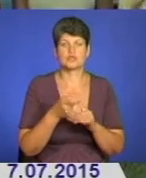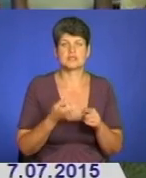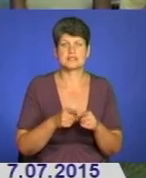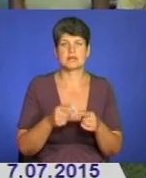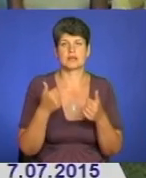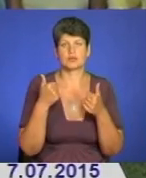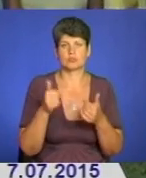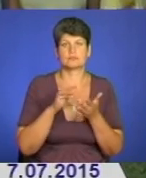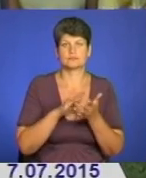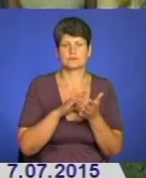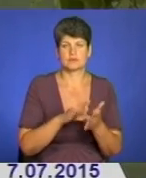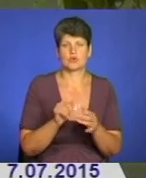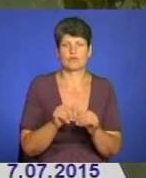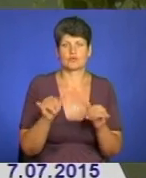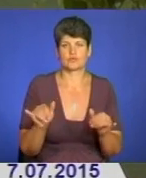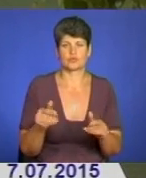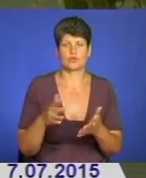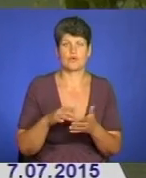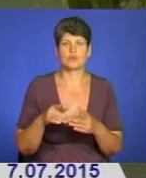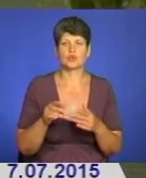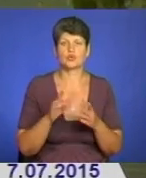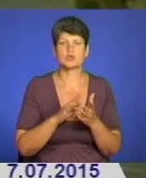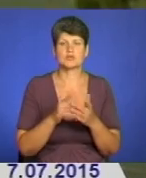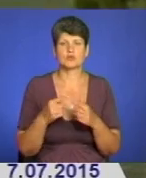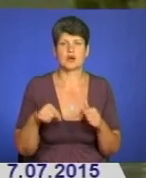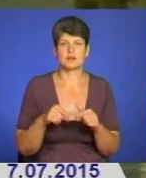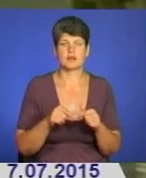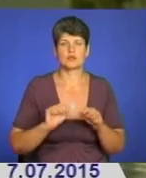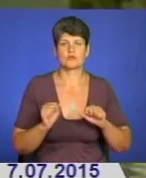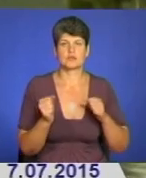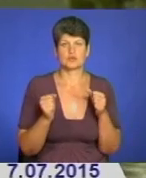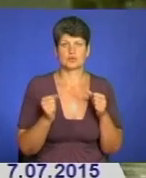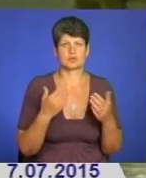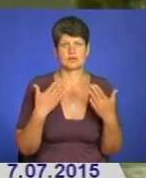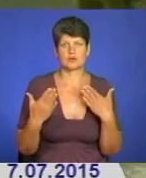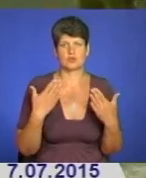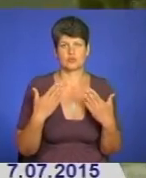розвитку нашої туристичної галузі – товариського діалогу між двома областями – Тернопільською і Франківською.